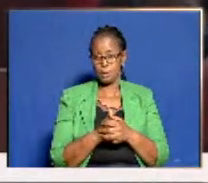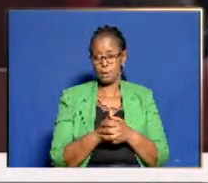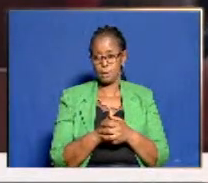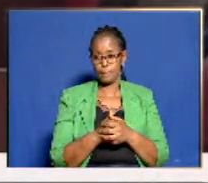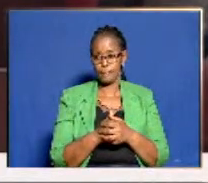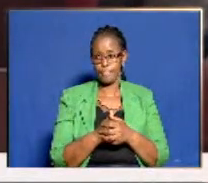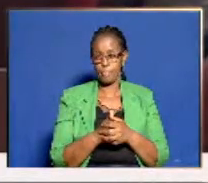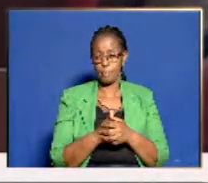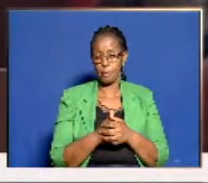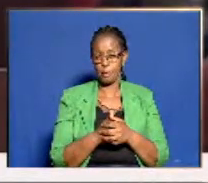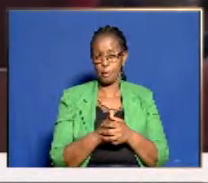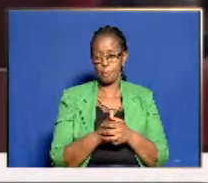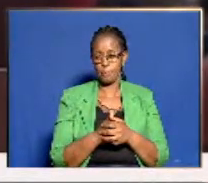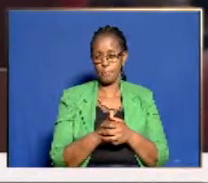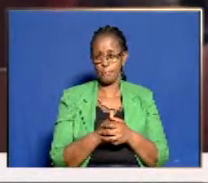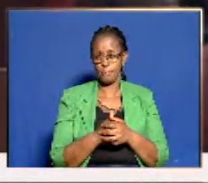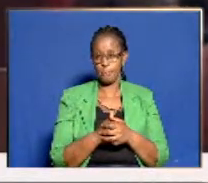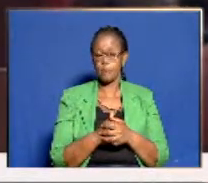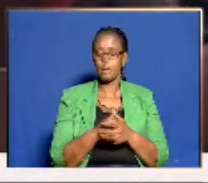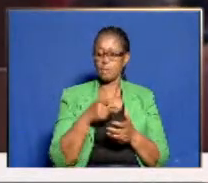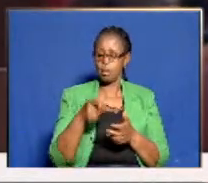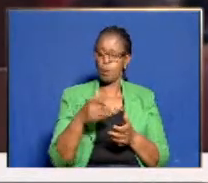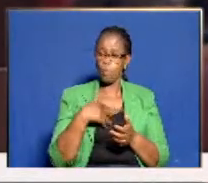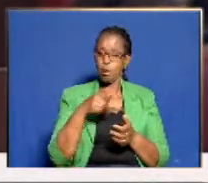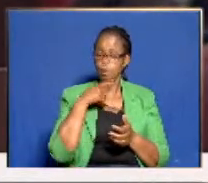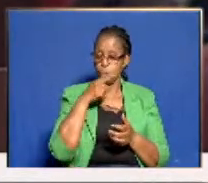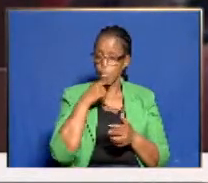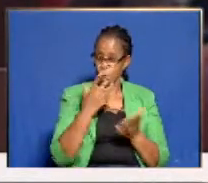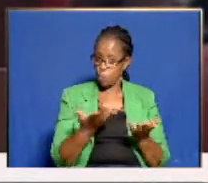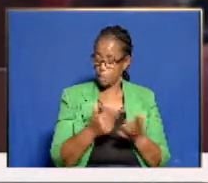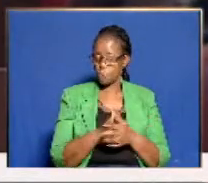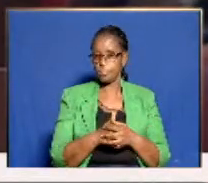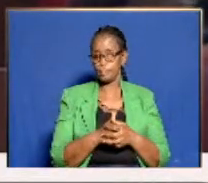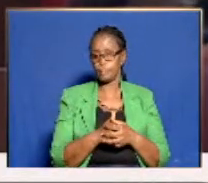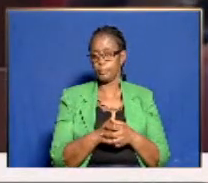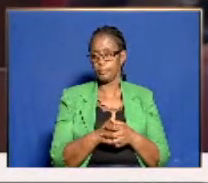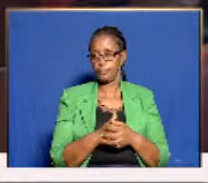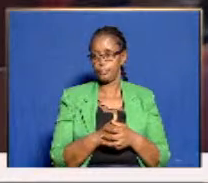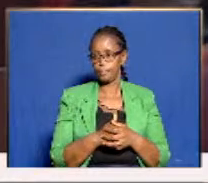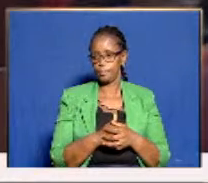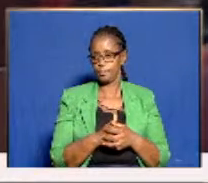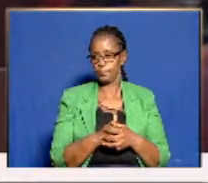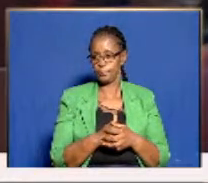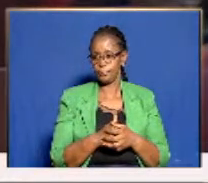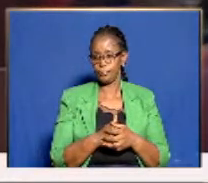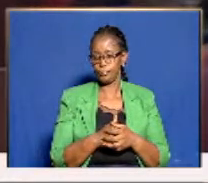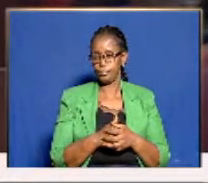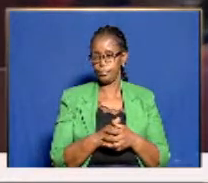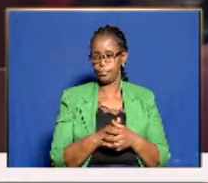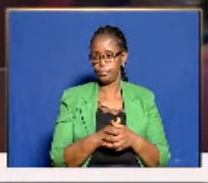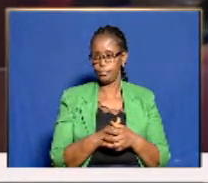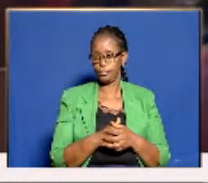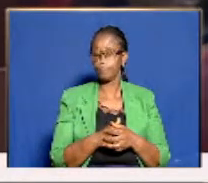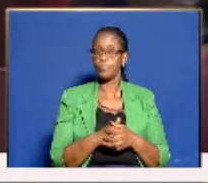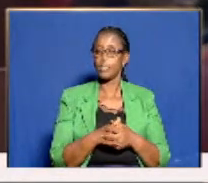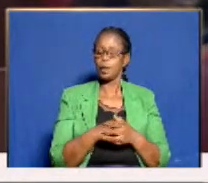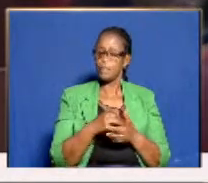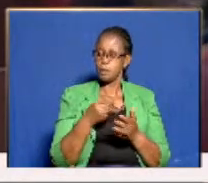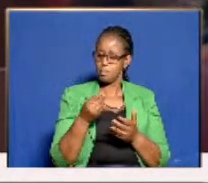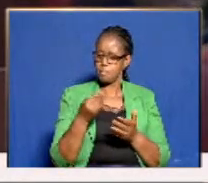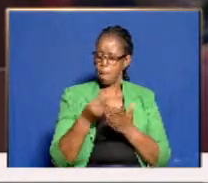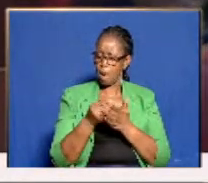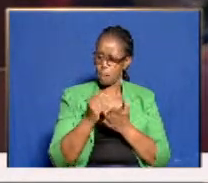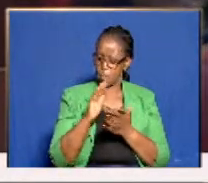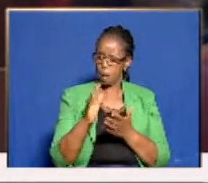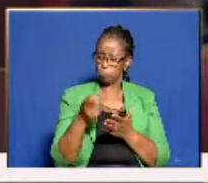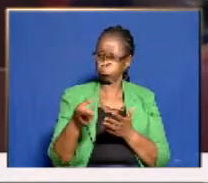Hapa Bwana Spika, nataka kuzungumza kwamba hawa wana kipeo kikipelekwa juu zaidi ni vizuri, kwa sababu